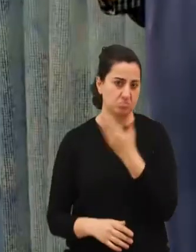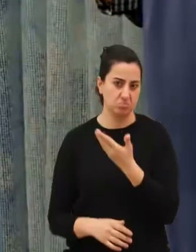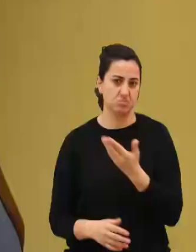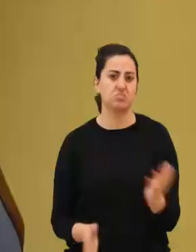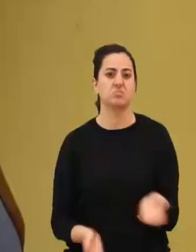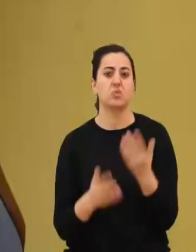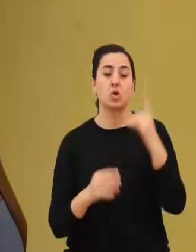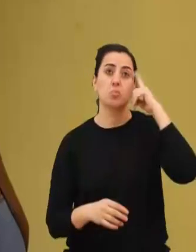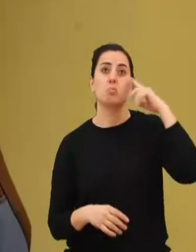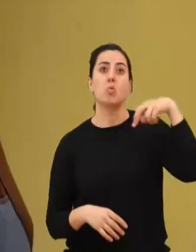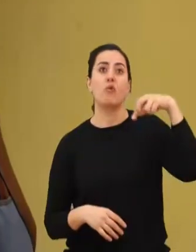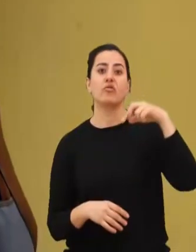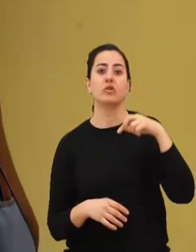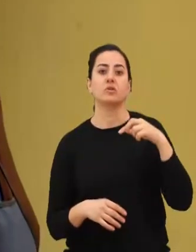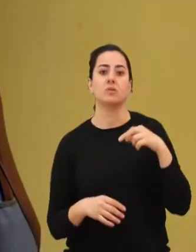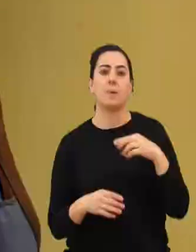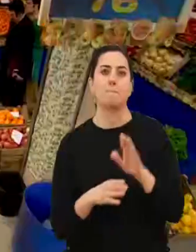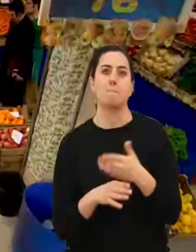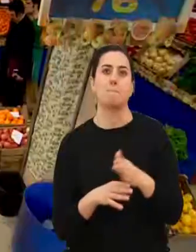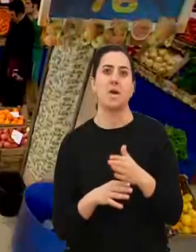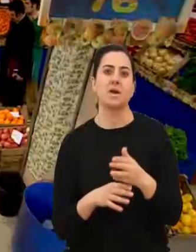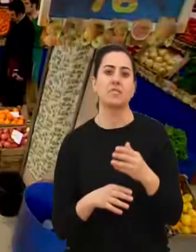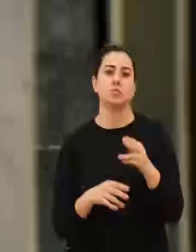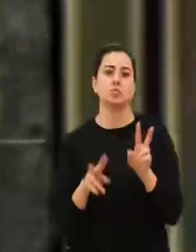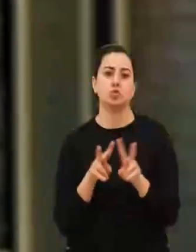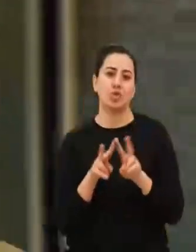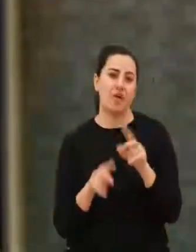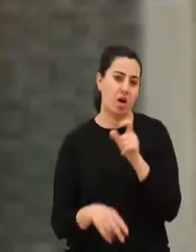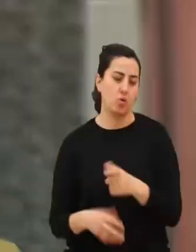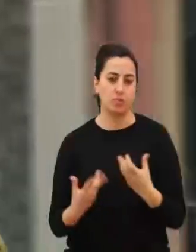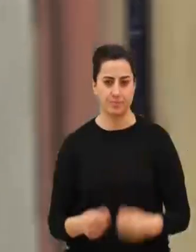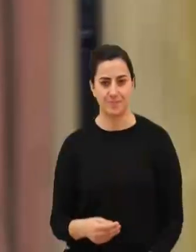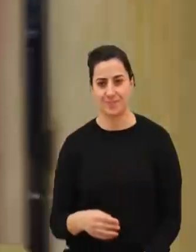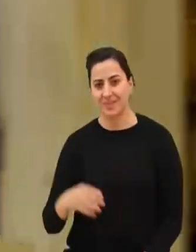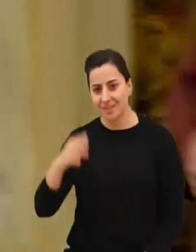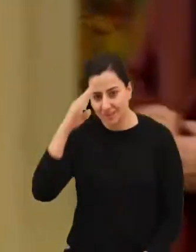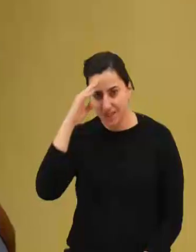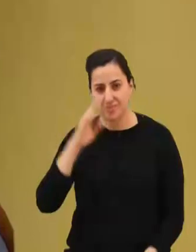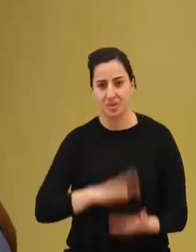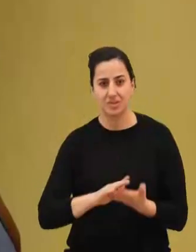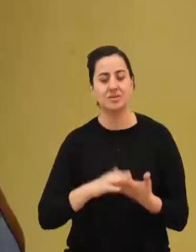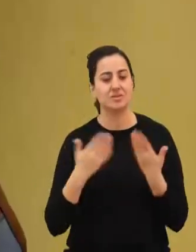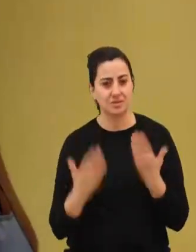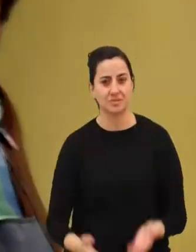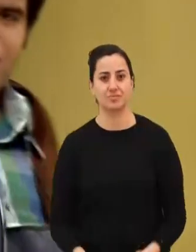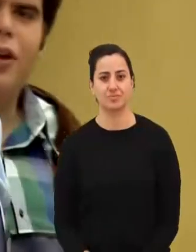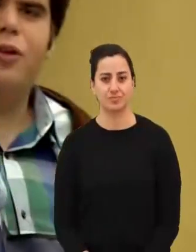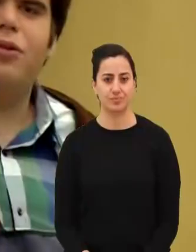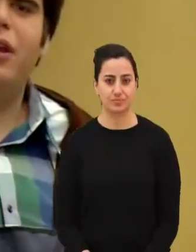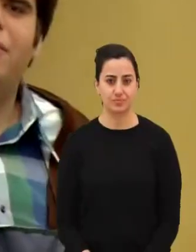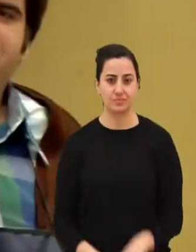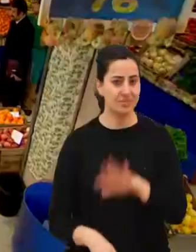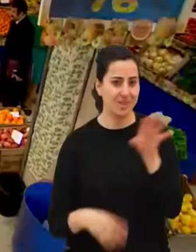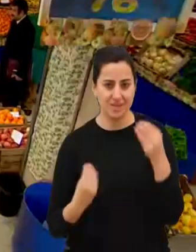Neymiş? Profesör Manav Mustafa. Doğru. Selamünaleyküm arkadaşlar.